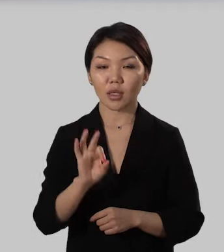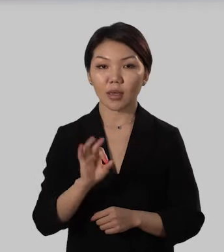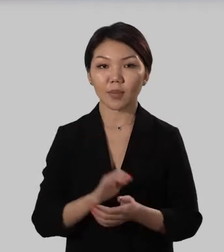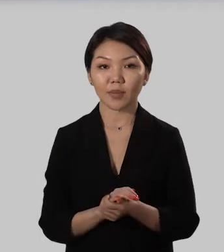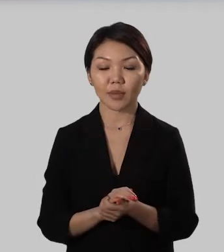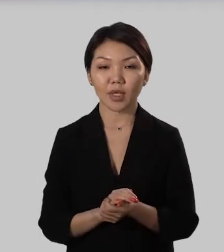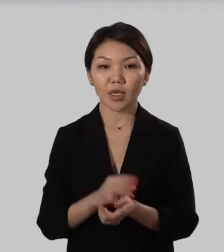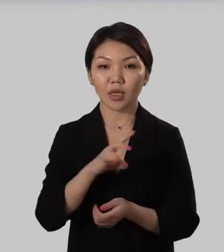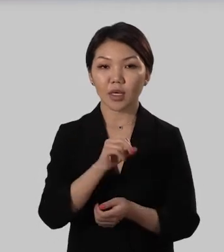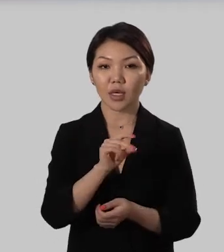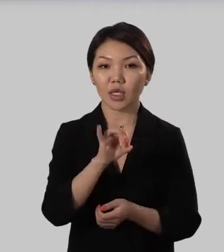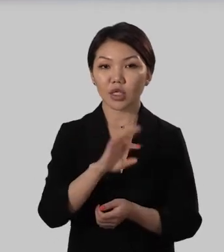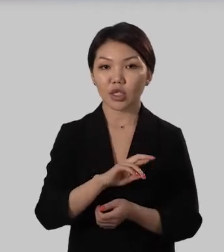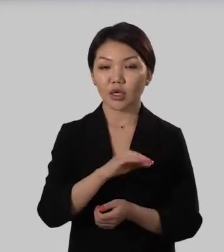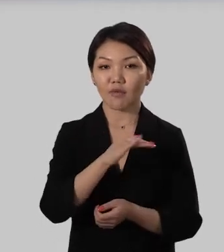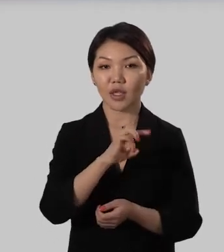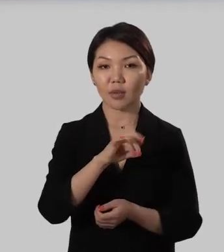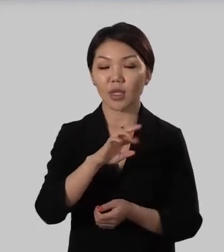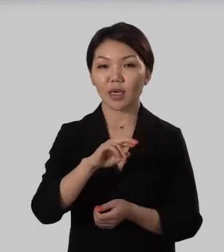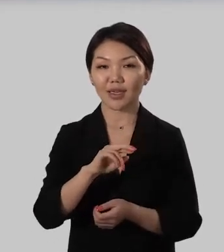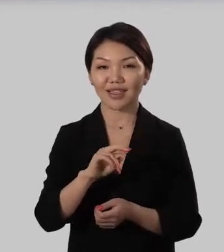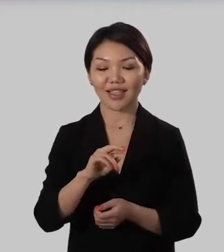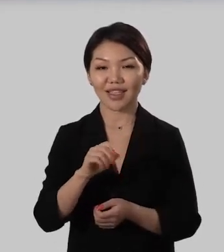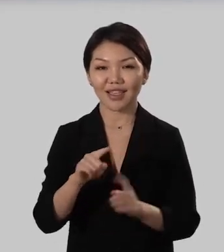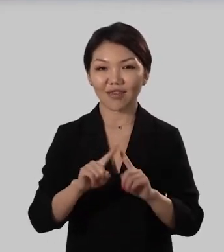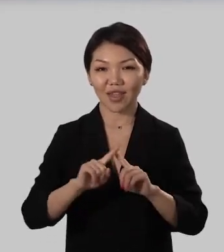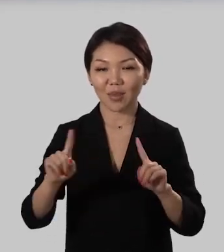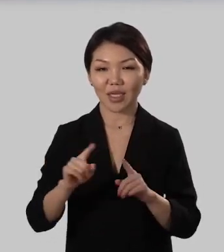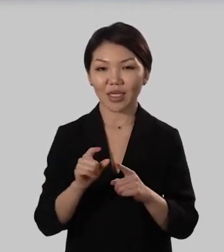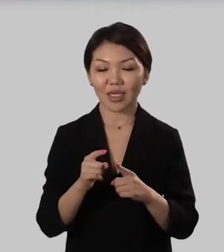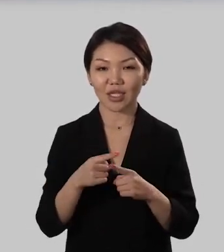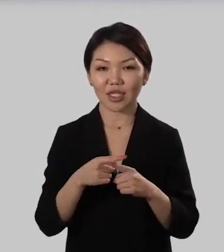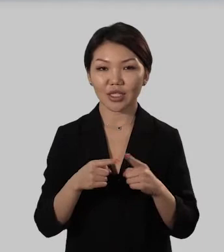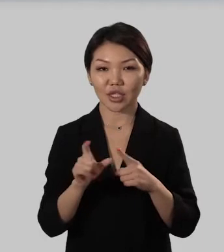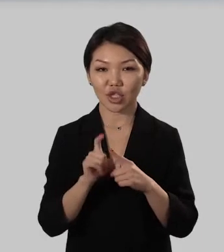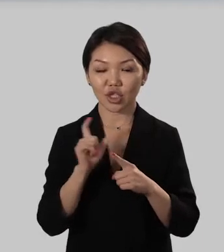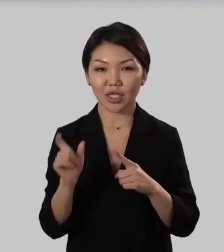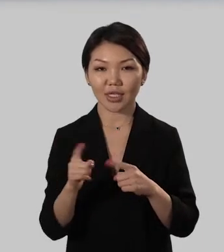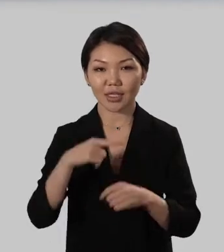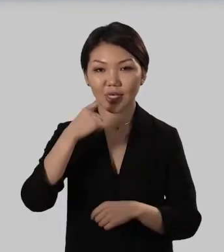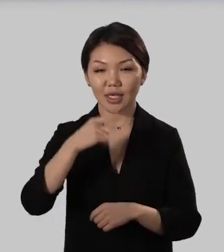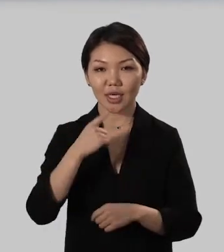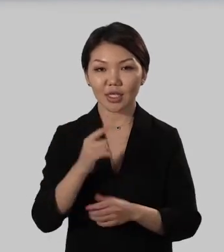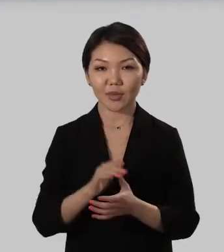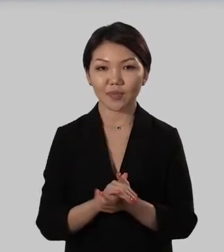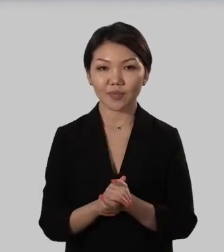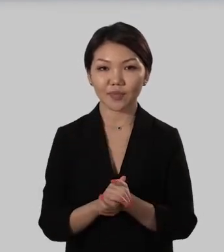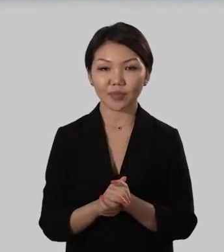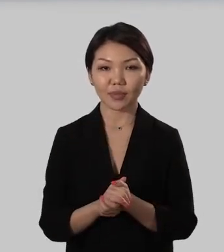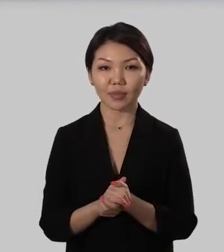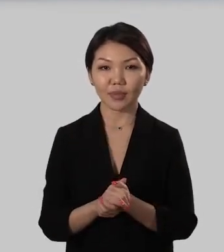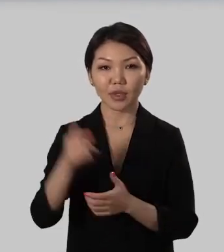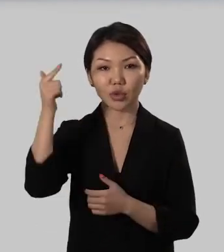на речи в феноменальная часть речи и с точки зрения лексического значения и с точки